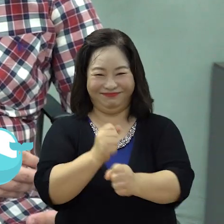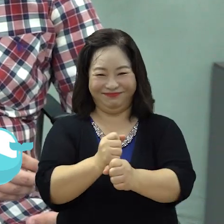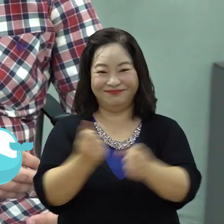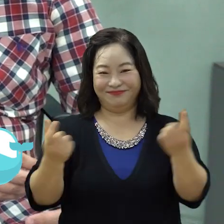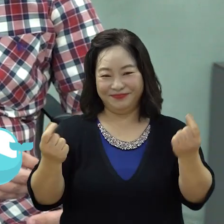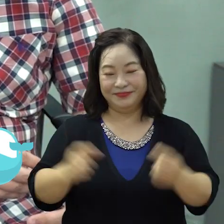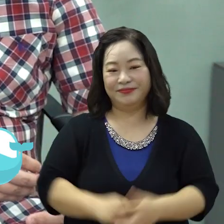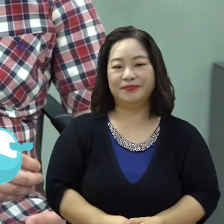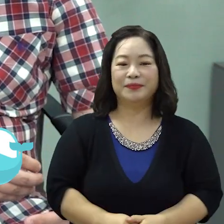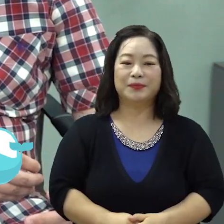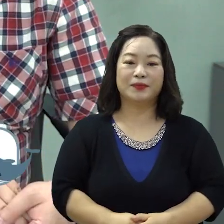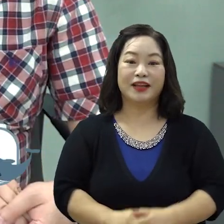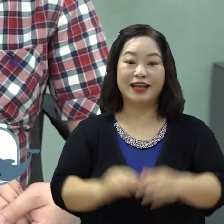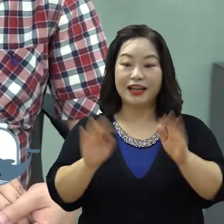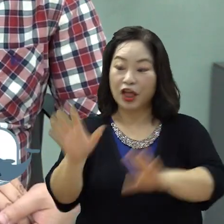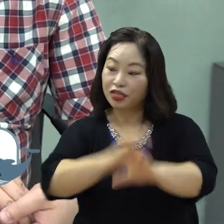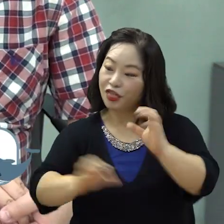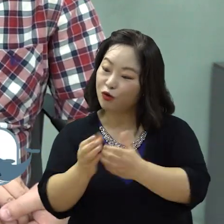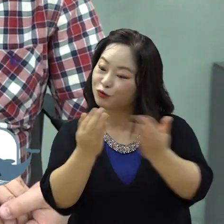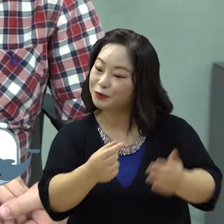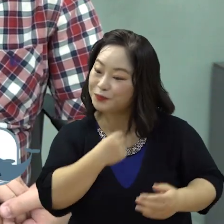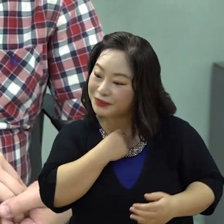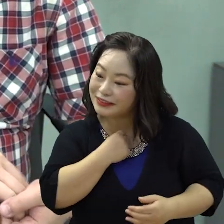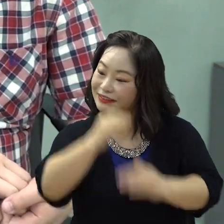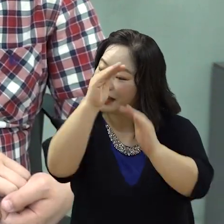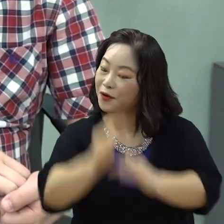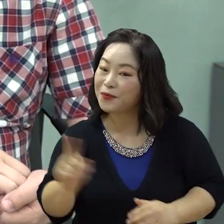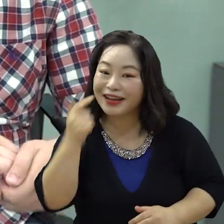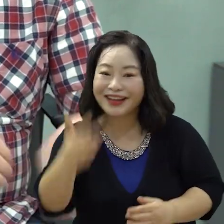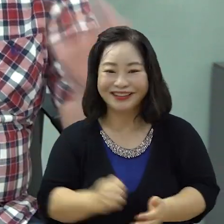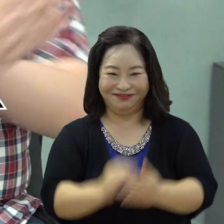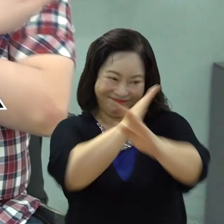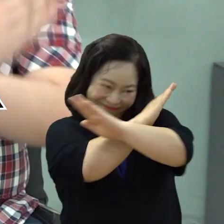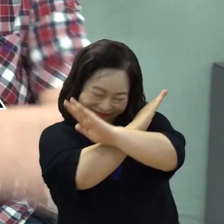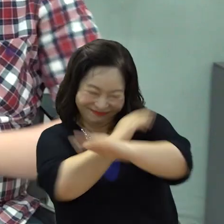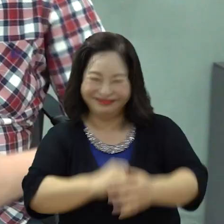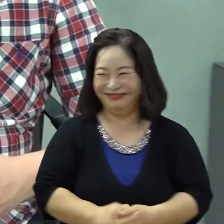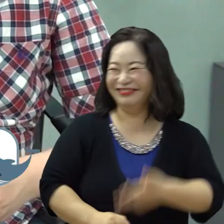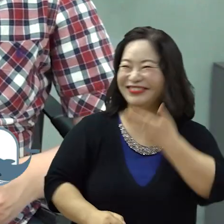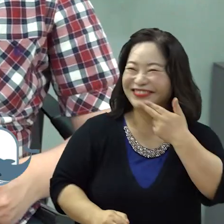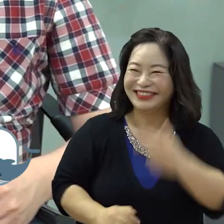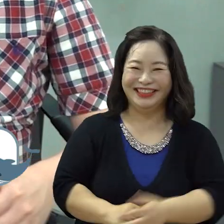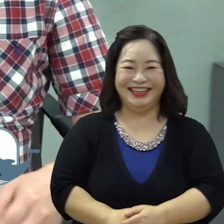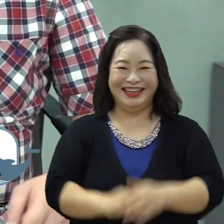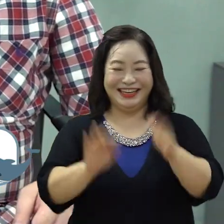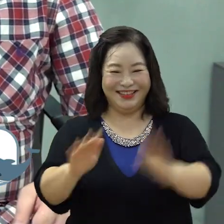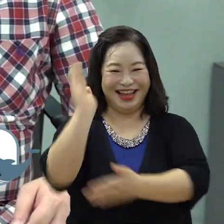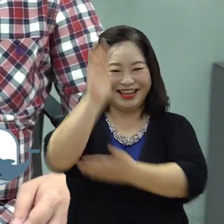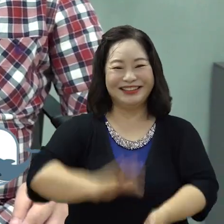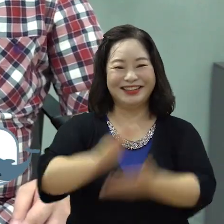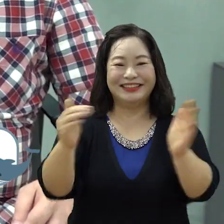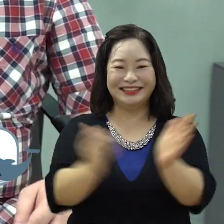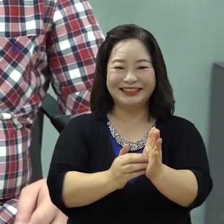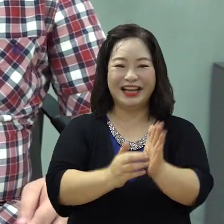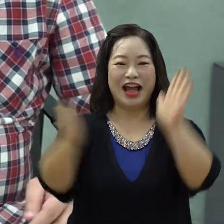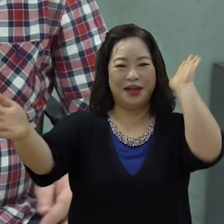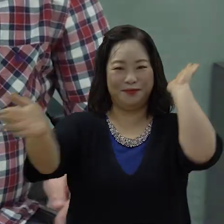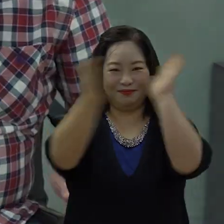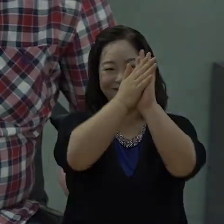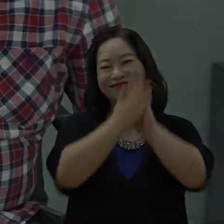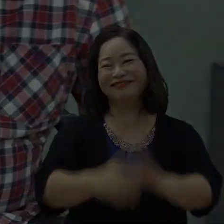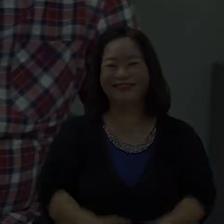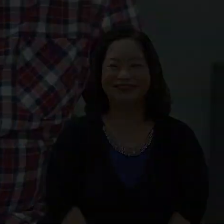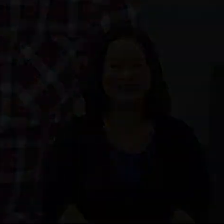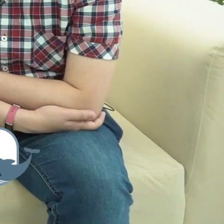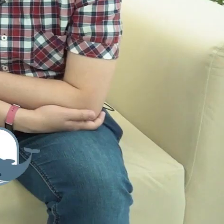장면이 나왔잖아요. 더 얘기해주고 싶은 거 있어요? 없어요. 네, 그러면 얘기 여기까지 하겠습니다.